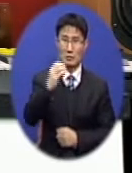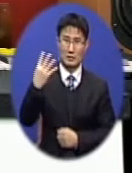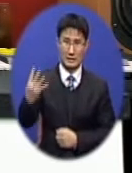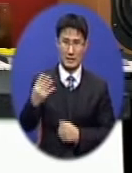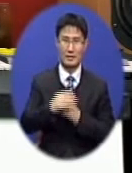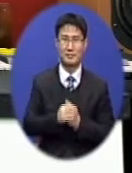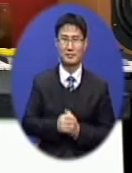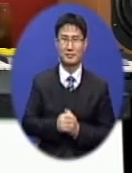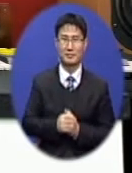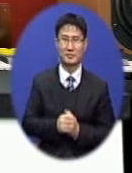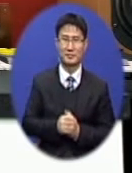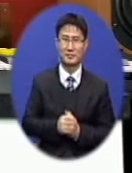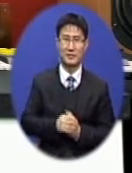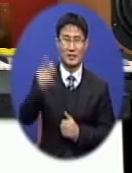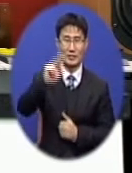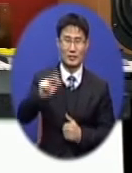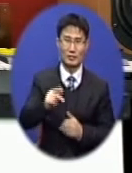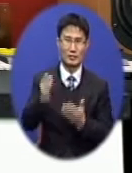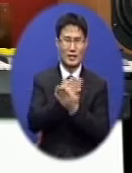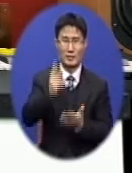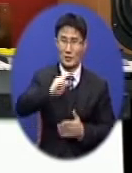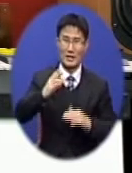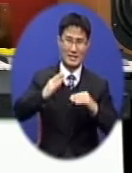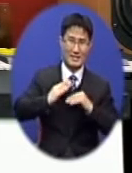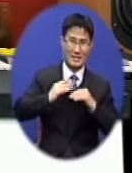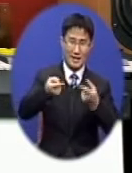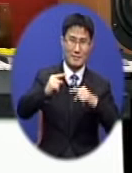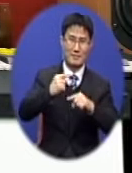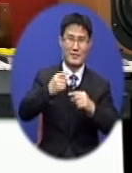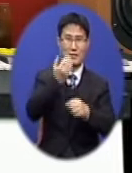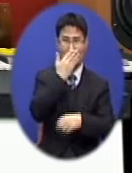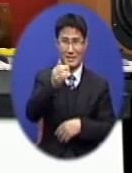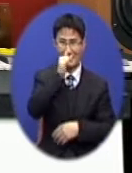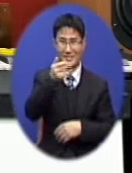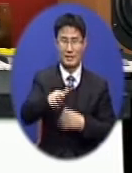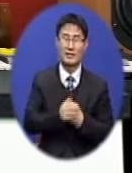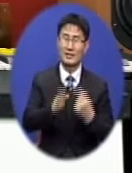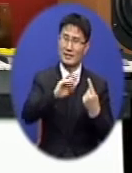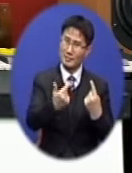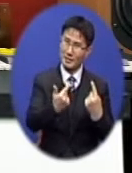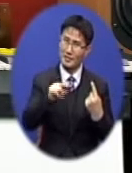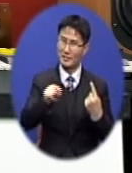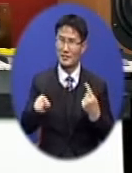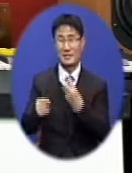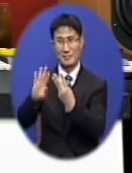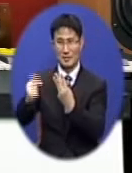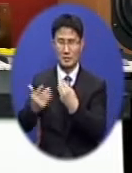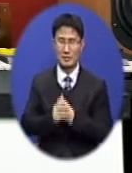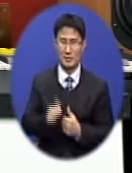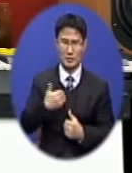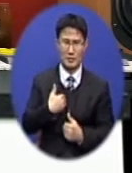060-608-1004번 통해서 전국 나눔 노래자랑 함께하고 계시는데요. 1번이나 3번을 누르시면